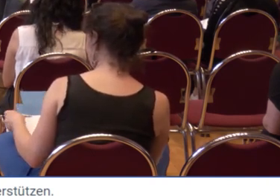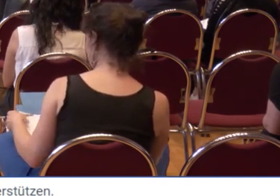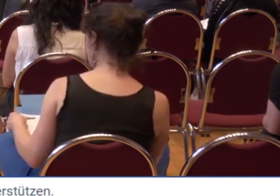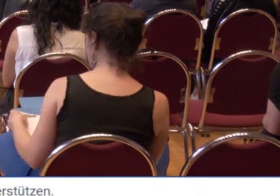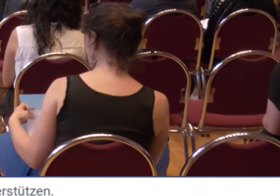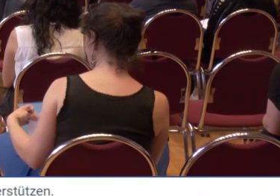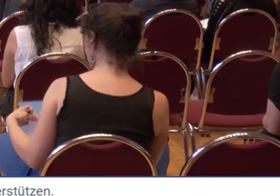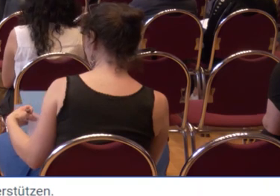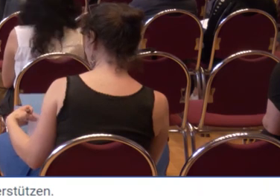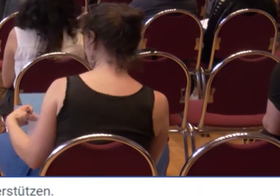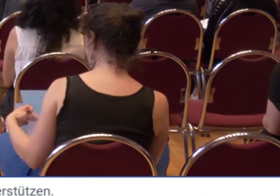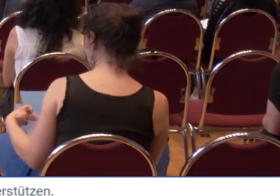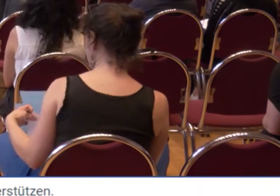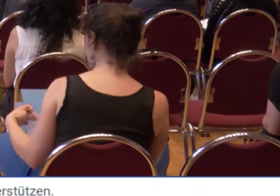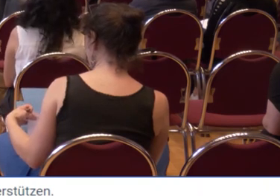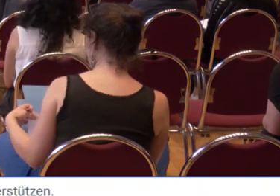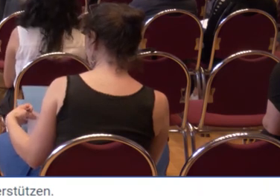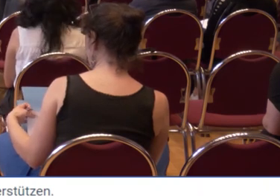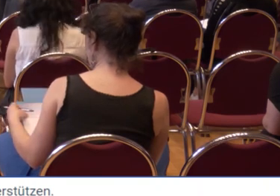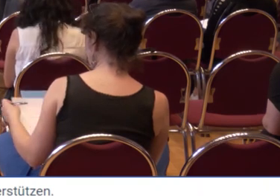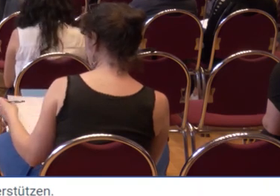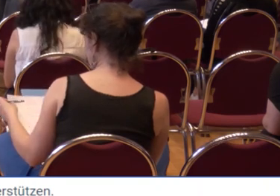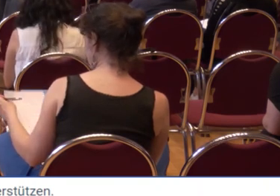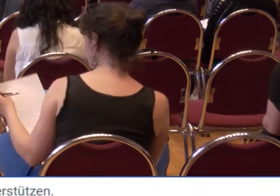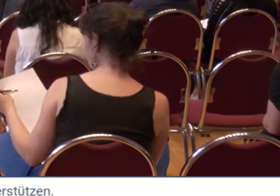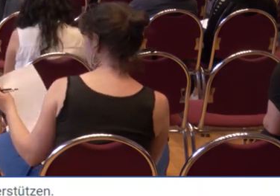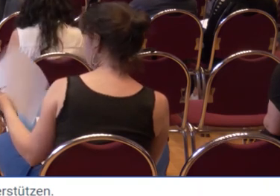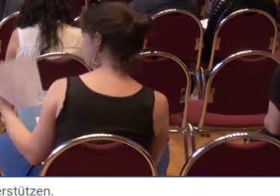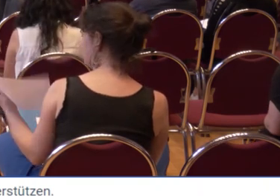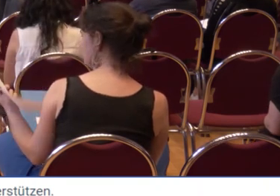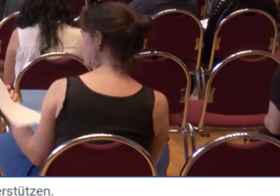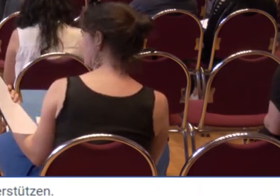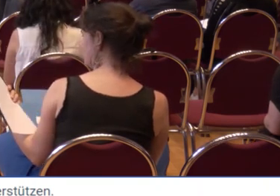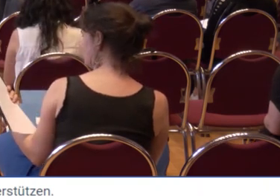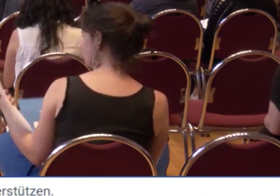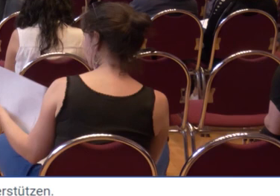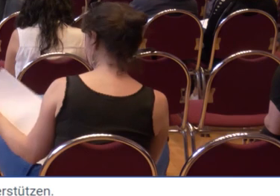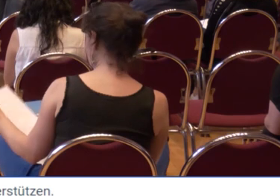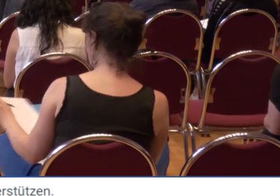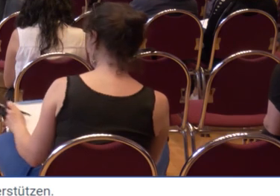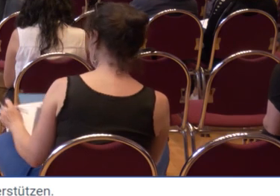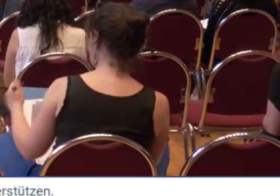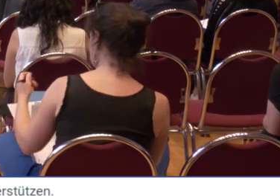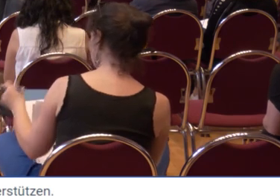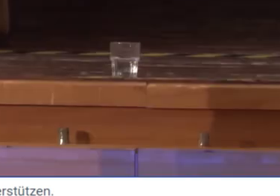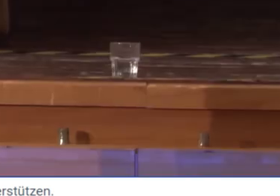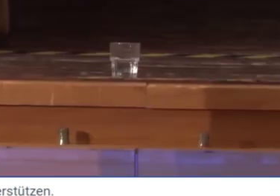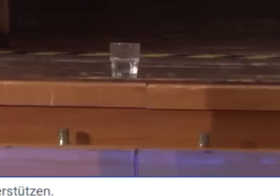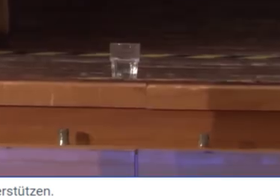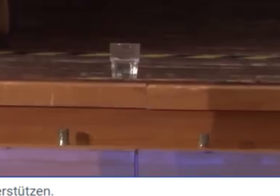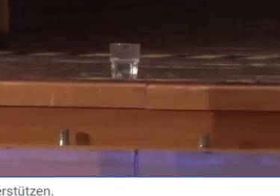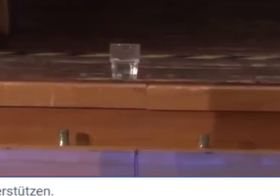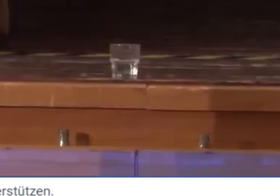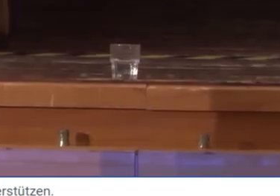bedarfsfeststellung Leistungsplan von zwei sozialleistungsbereichen die sich in manchen Bereichen ähnlich sind aber im Detail